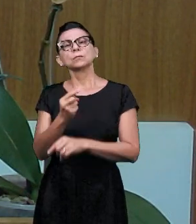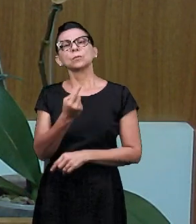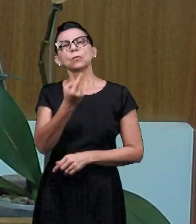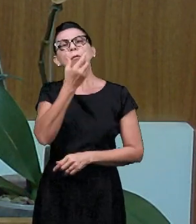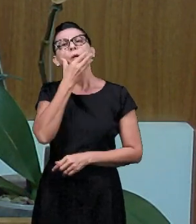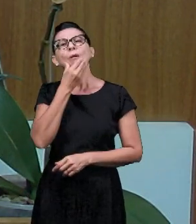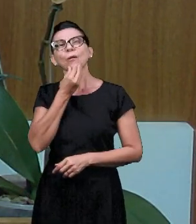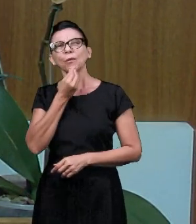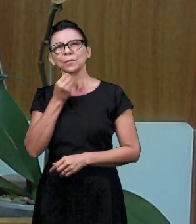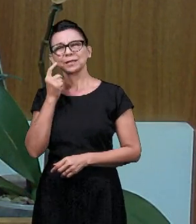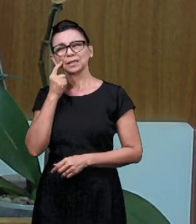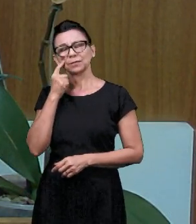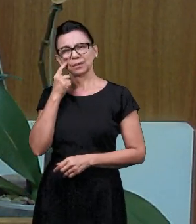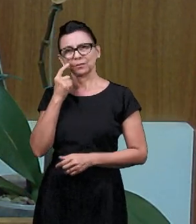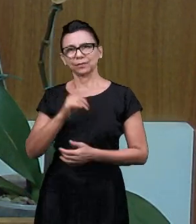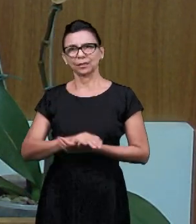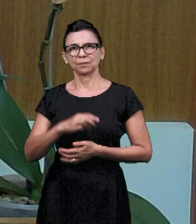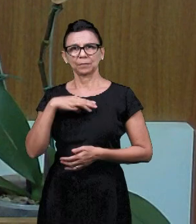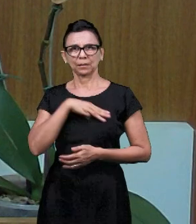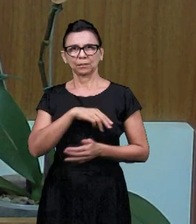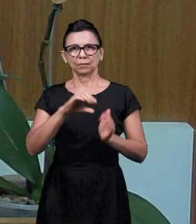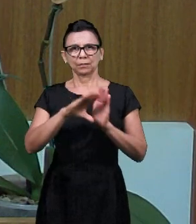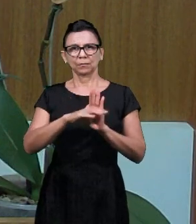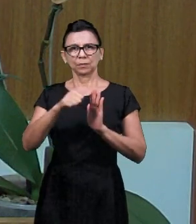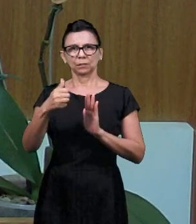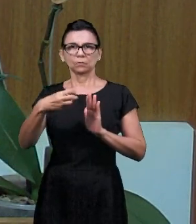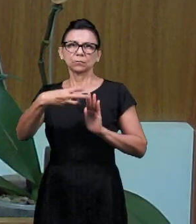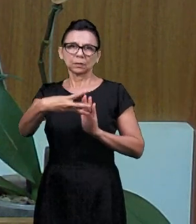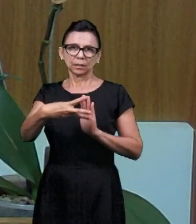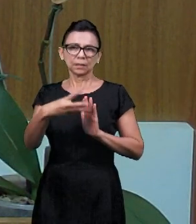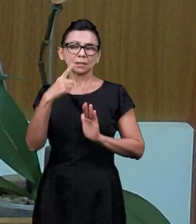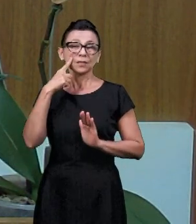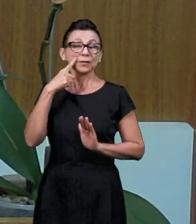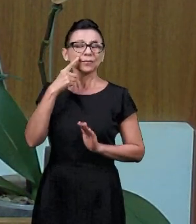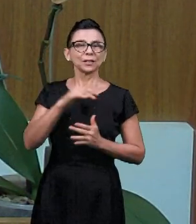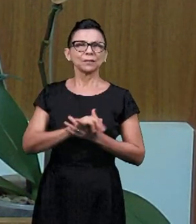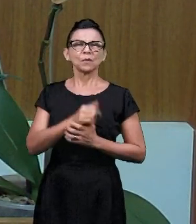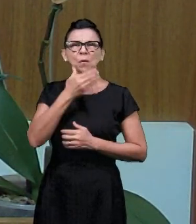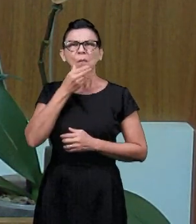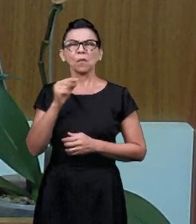de Matthieu. Un homme. Qui était cet homme? Luther. Donc, vous voyez bien.